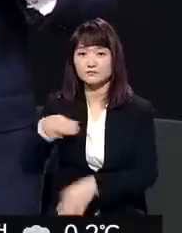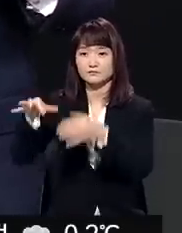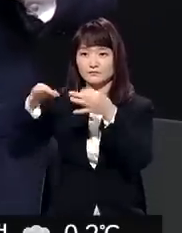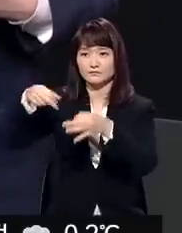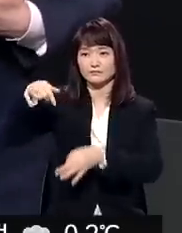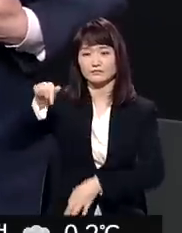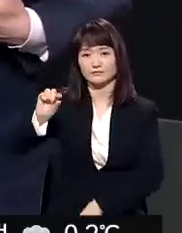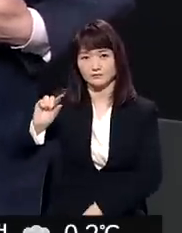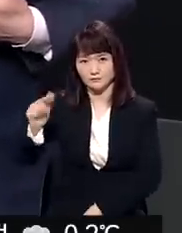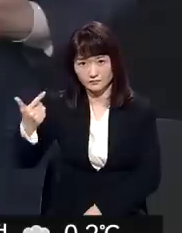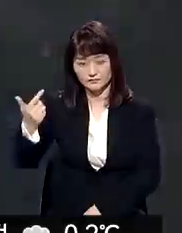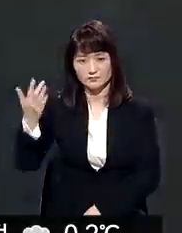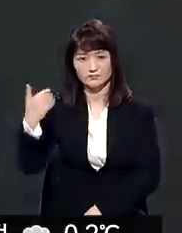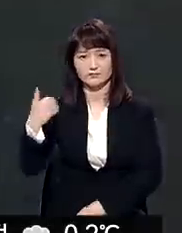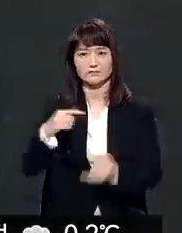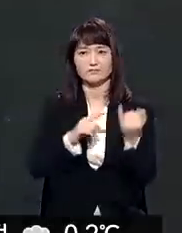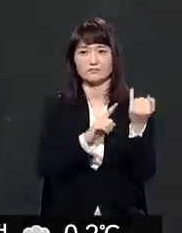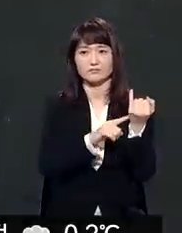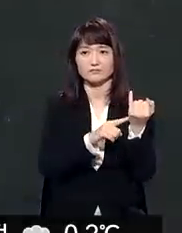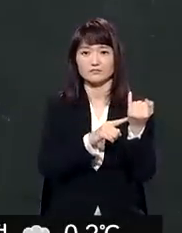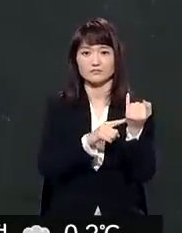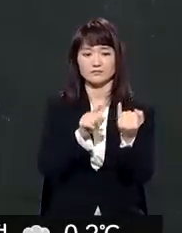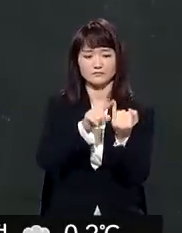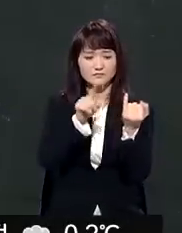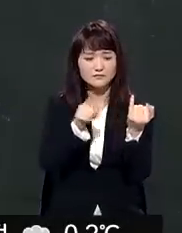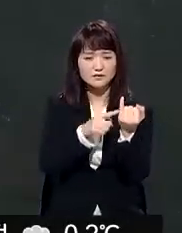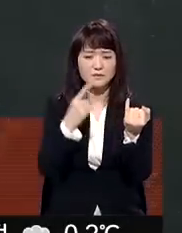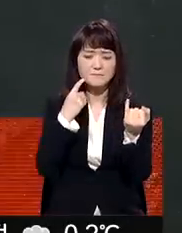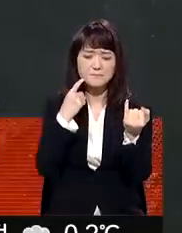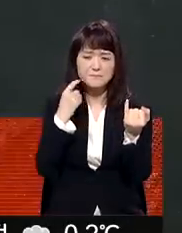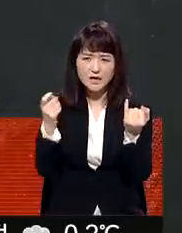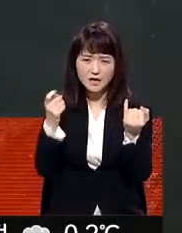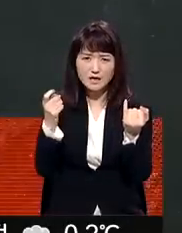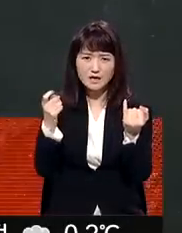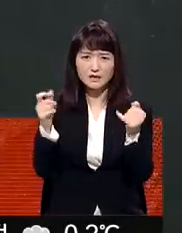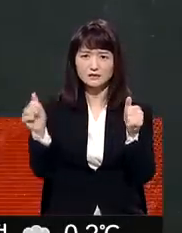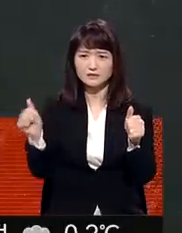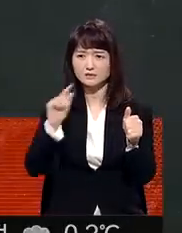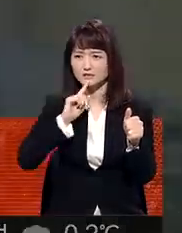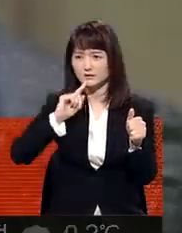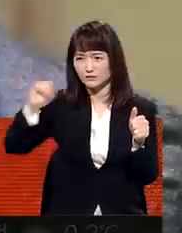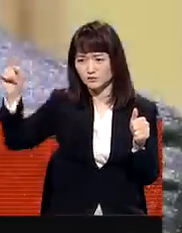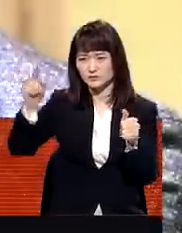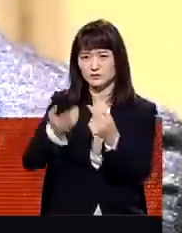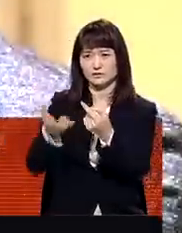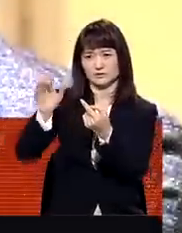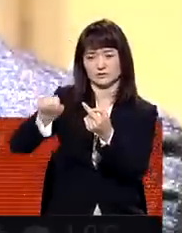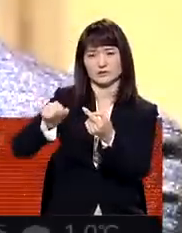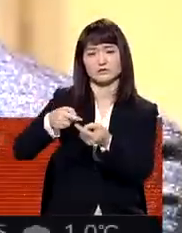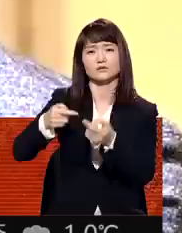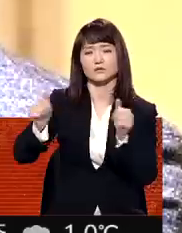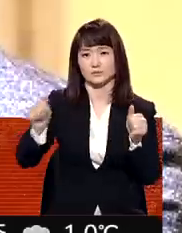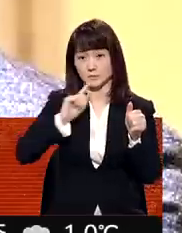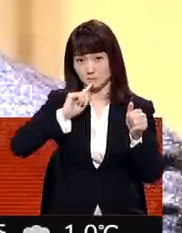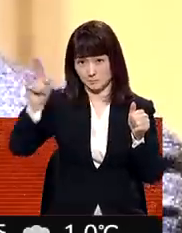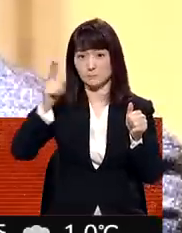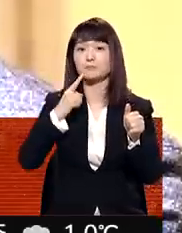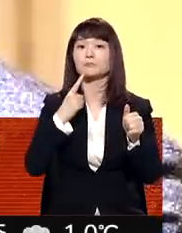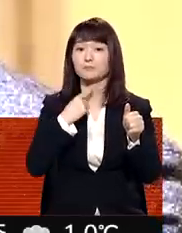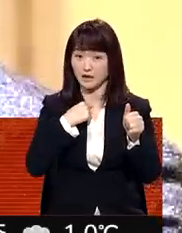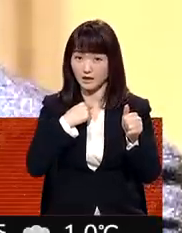사실로 내가 협박을 당했다면서 1억 상당의 지금 사진 나가고 있죠 1억 상당히 소송을 제기한 바 있었는데